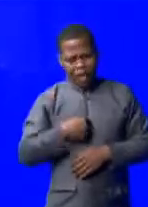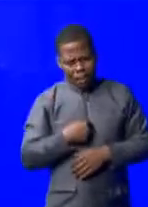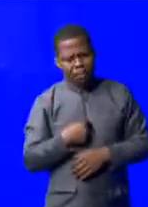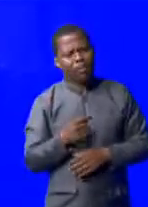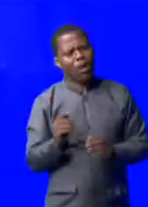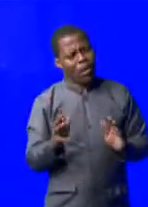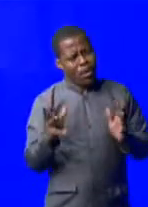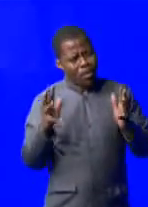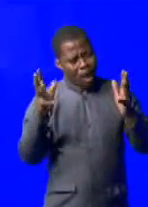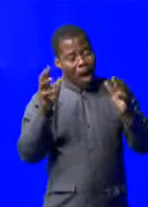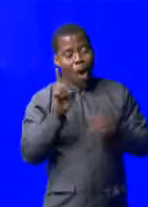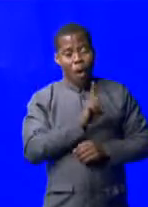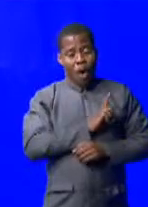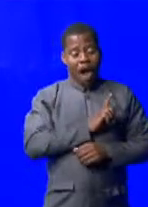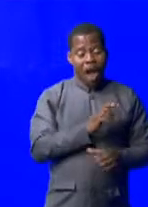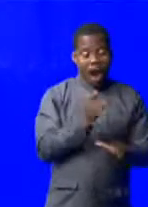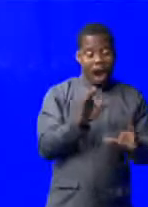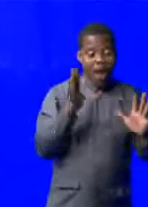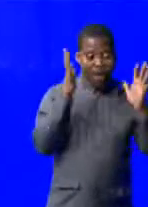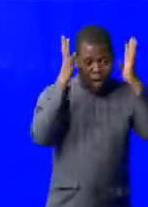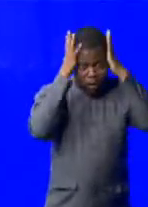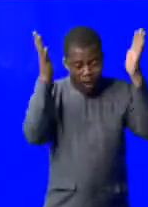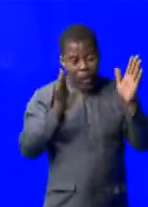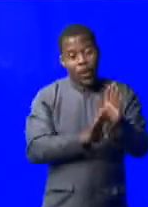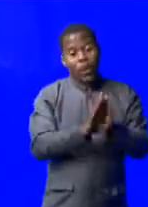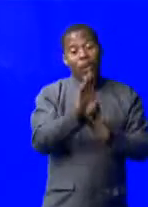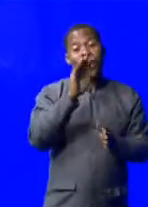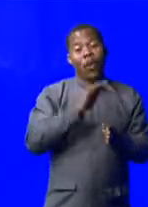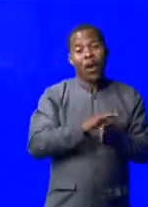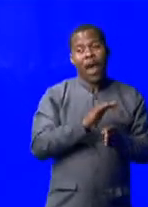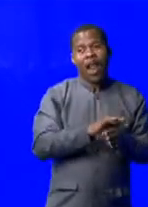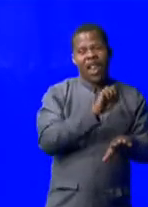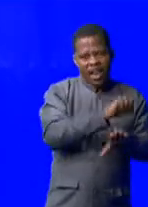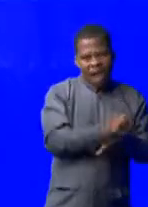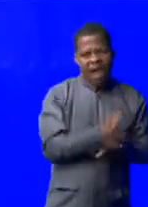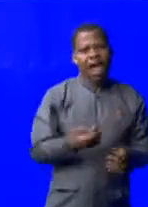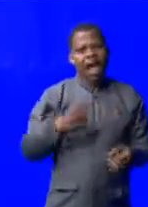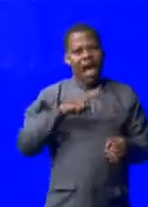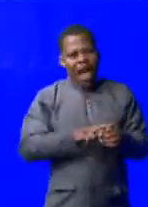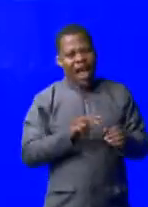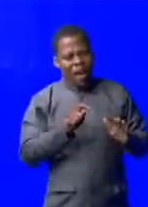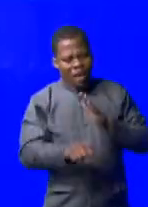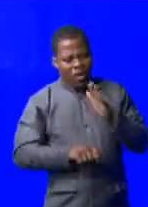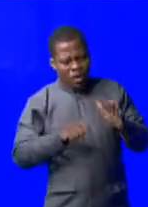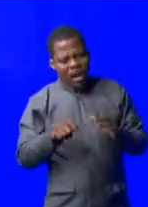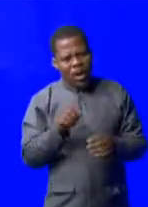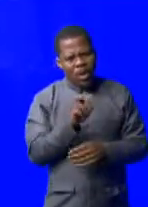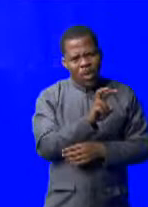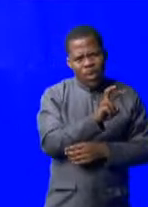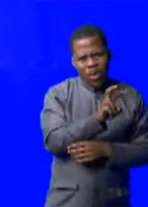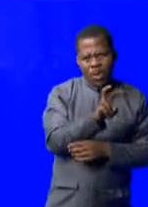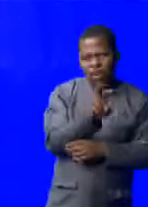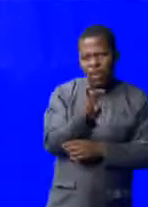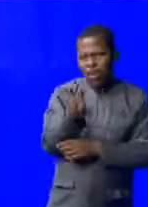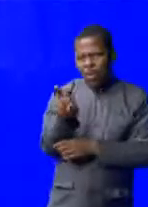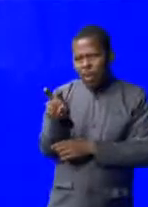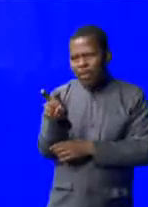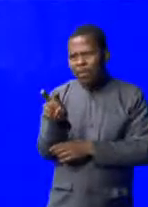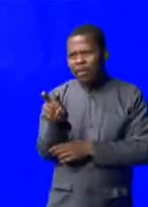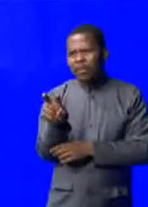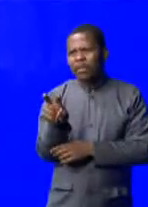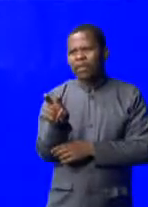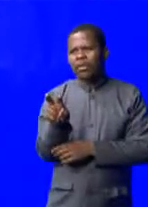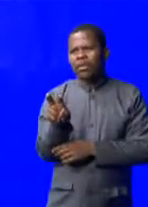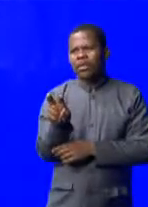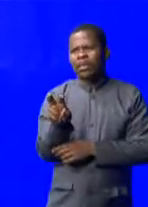ekayiveni lonke silo sikhulu sisenasihamba sibafana bakho sibuka imisebenzi lento welive ngayona indzaba yekulethi intuthukele